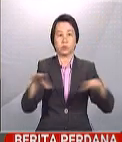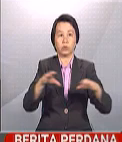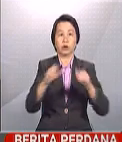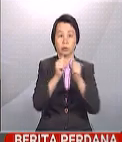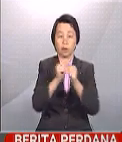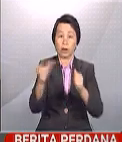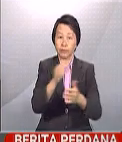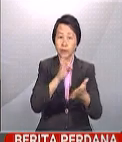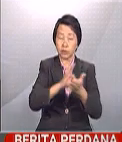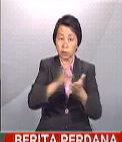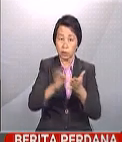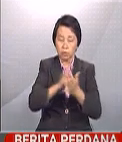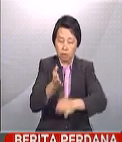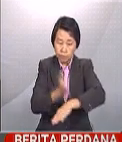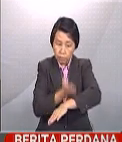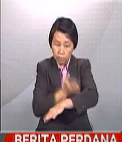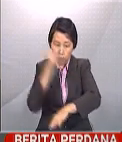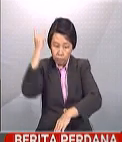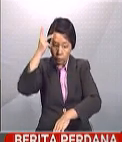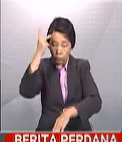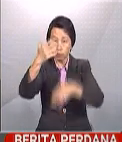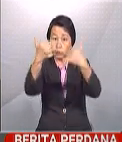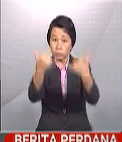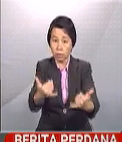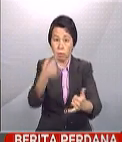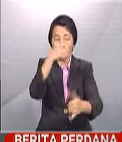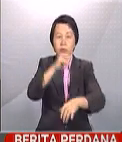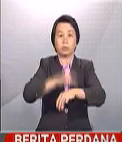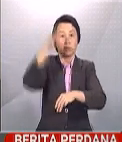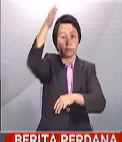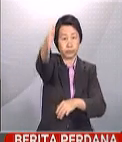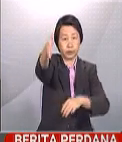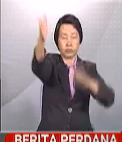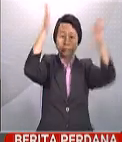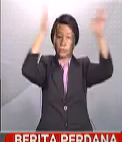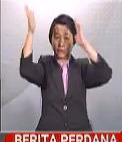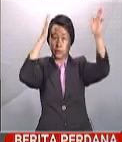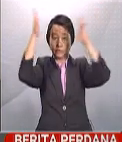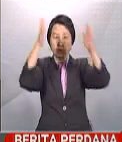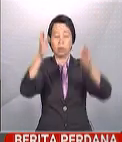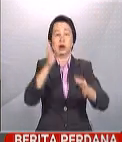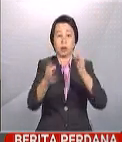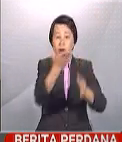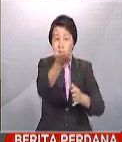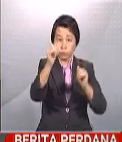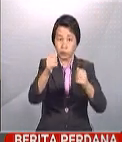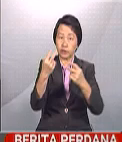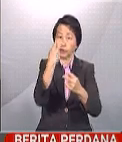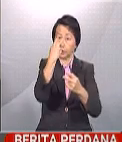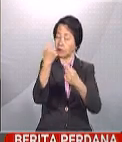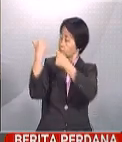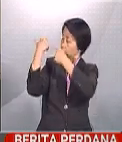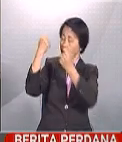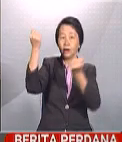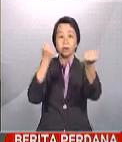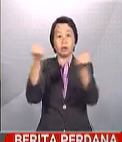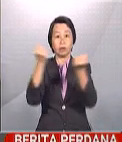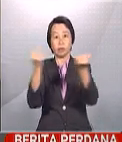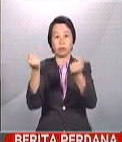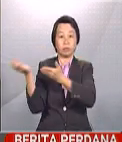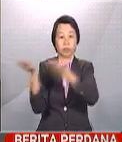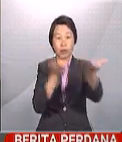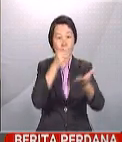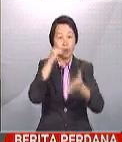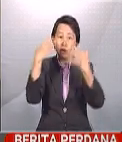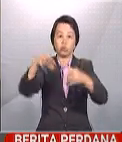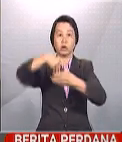dengan mengambil kira perkembangan politik semasa dan demi masa depan negara. Dan kalau anda boleh saksikan tadi, kenderaan yang membawa Tan Sri